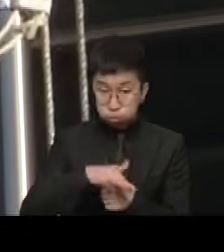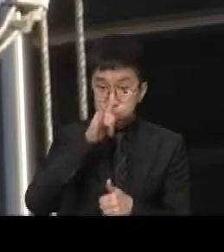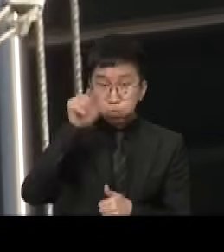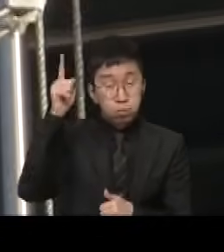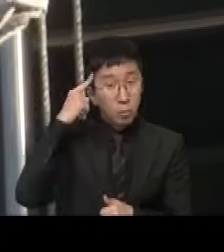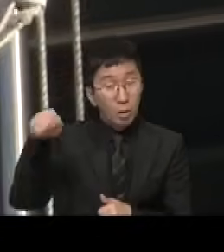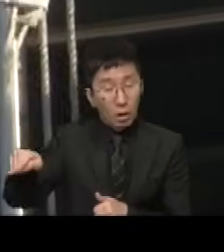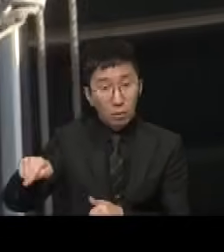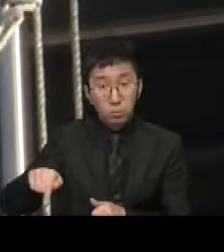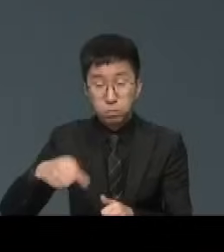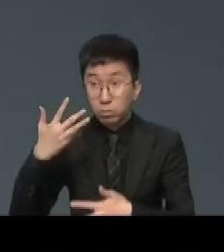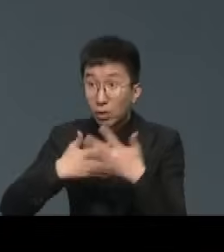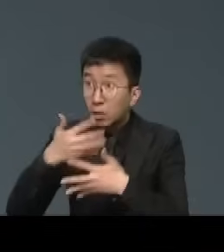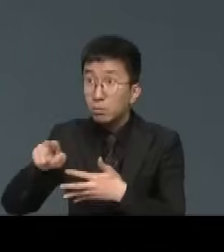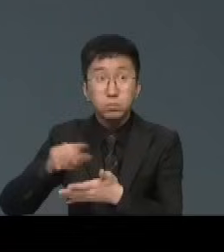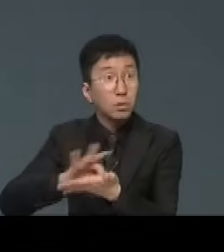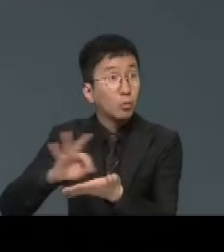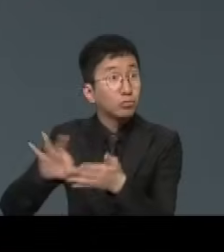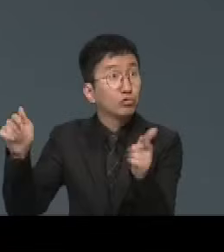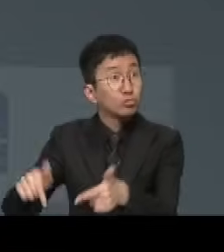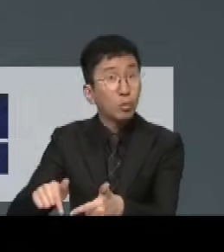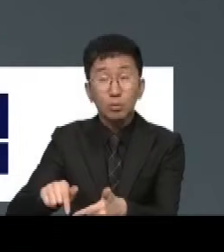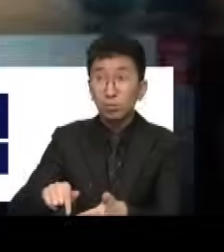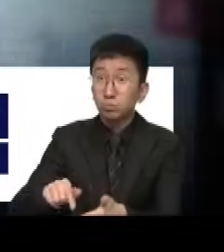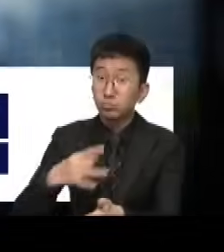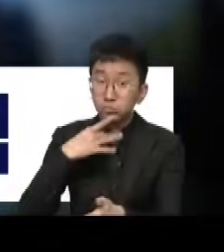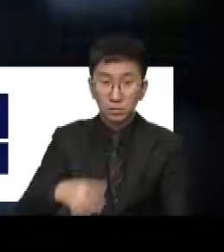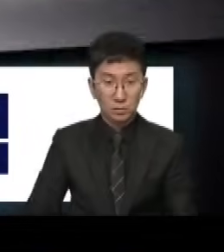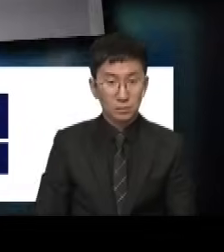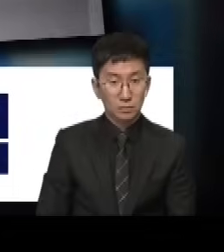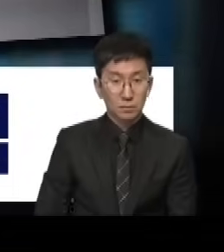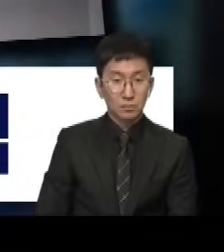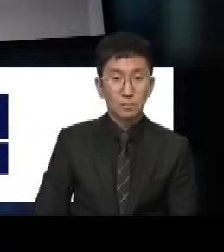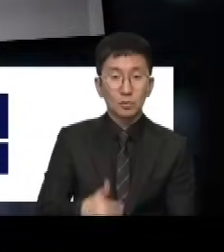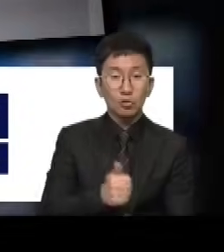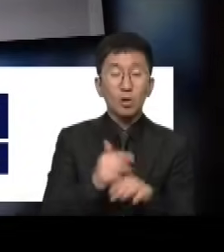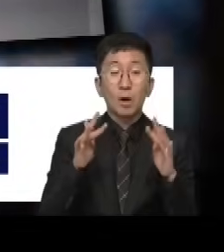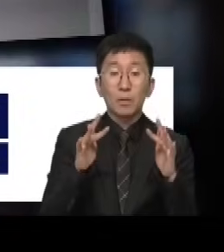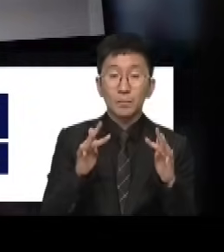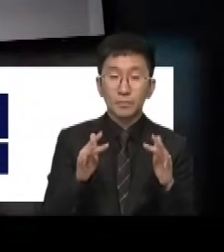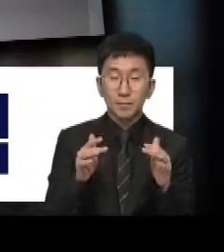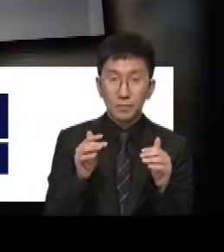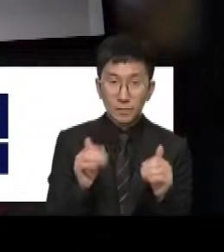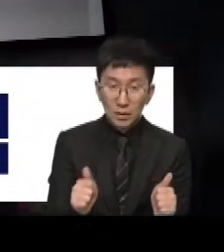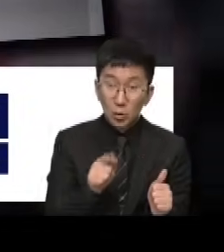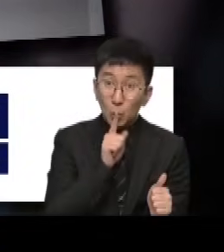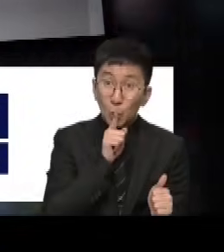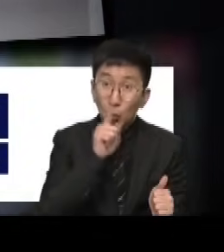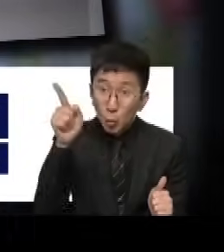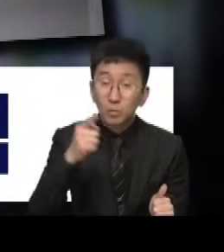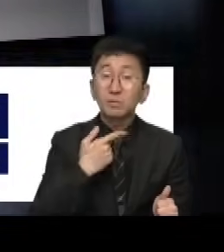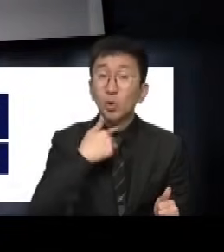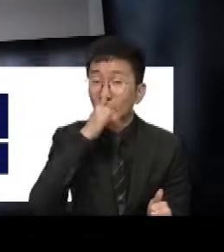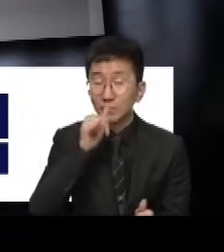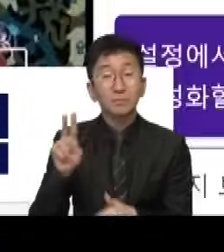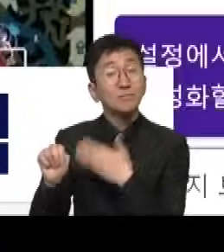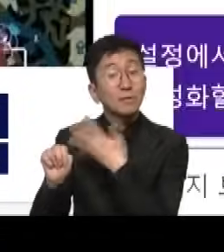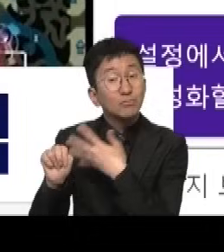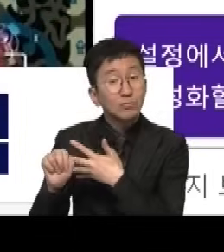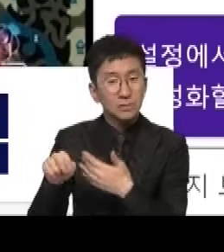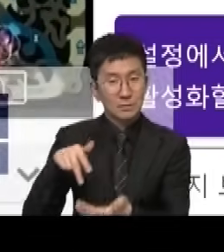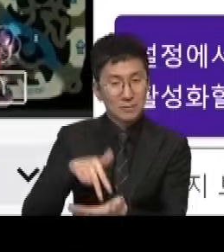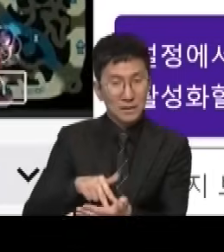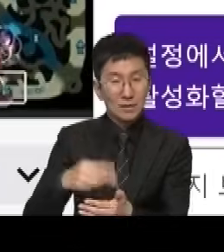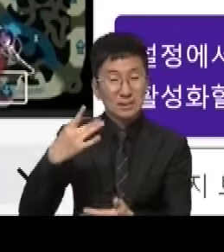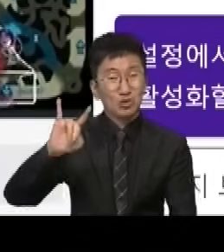한다는 반응입니다. 망 사용료를 두고 통신사와 법적 공방을 벌이다 타협한 넷플릭스의 사례처럼 트위치가 벼랑 끝